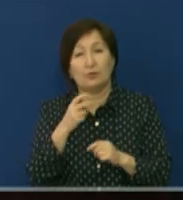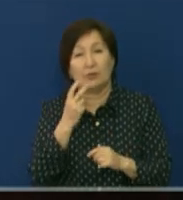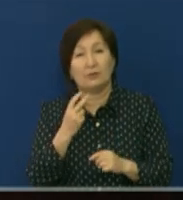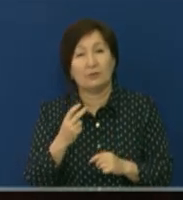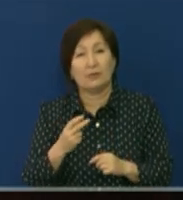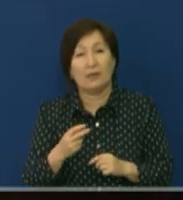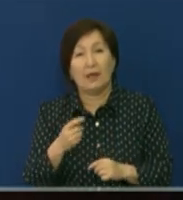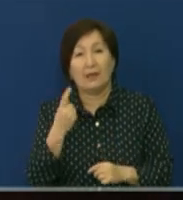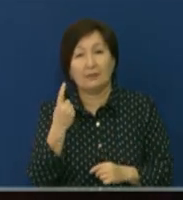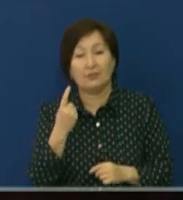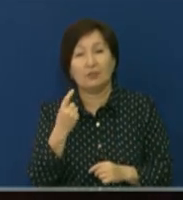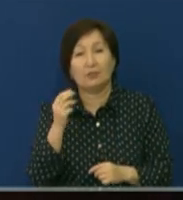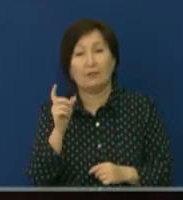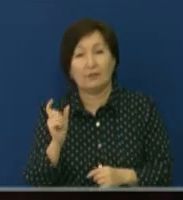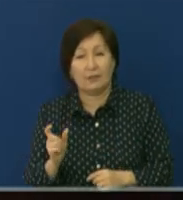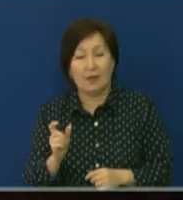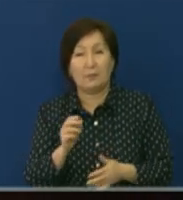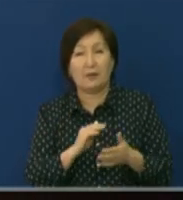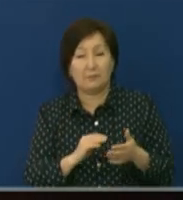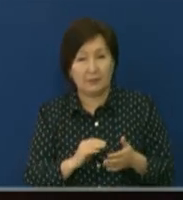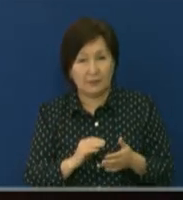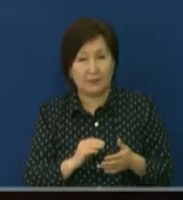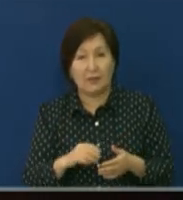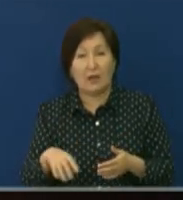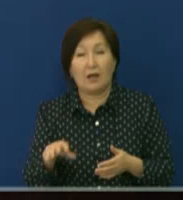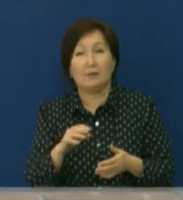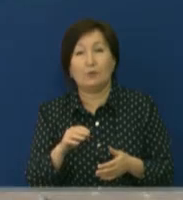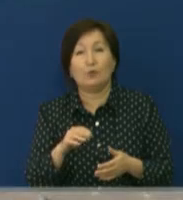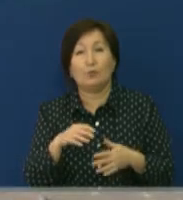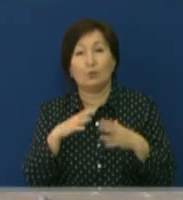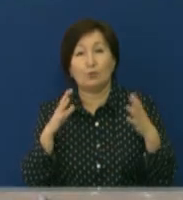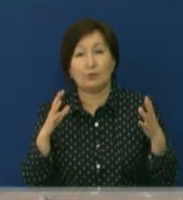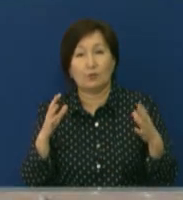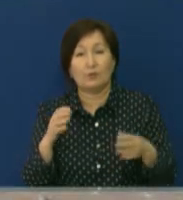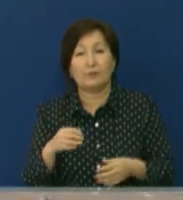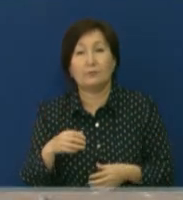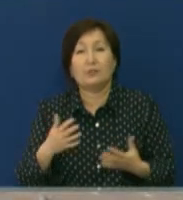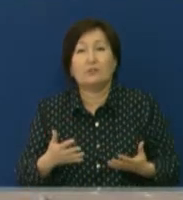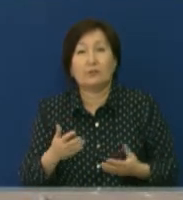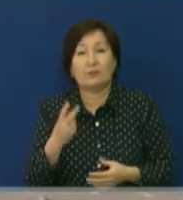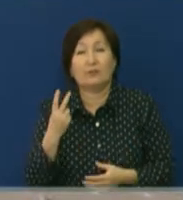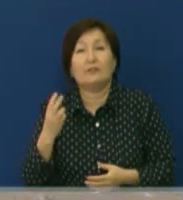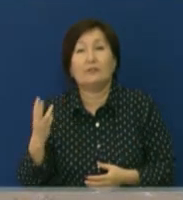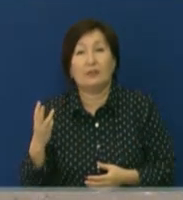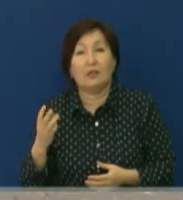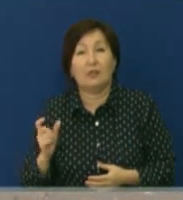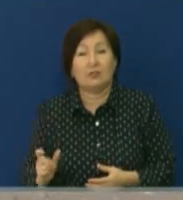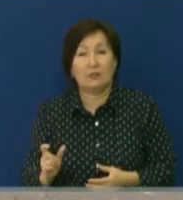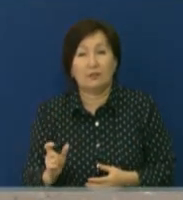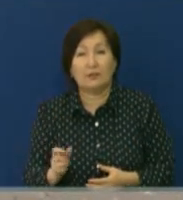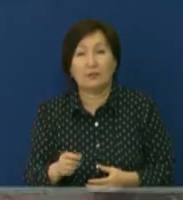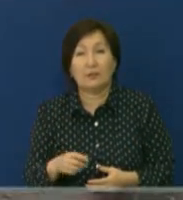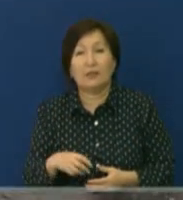прописан по документам проживать 34 человека объем мусора увеличивается на сегодняшний день услу гадатель обслуживающие